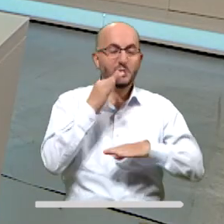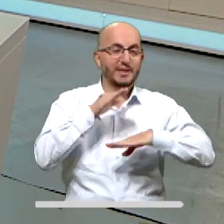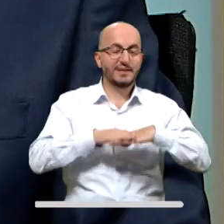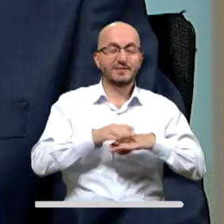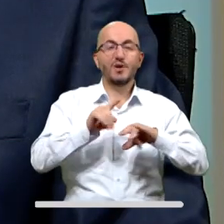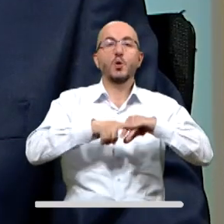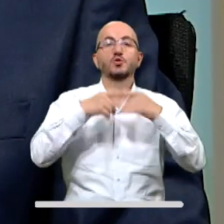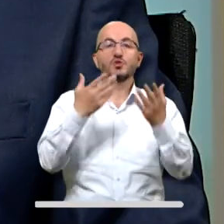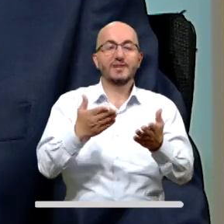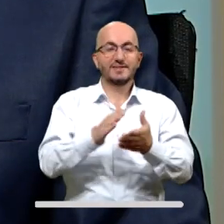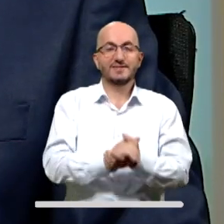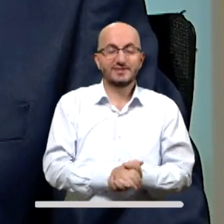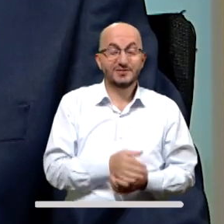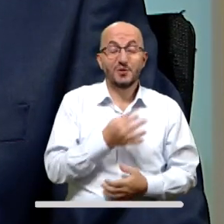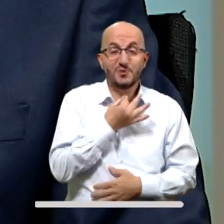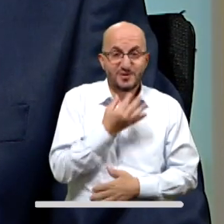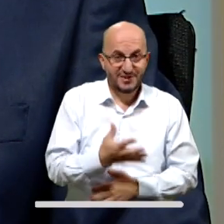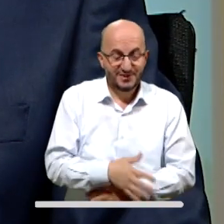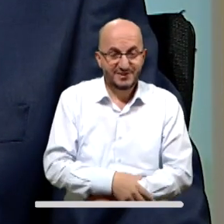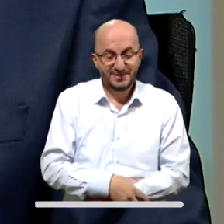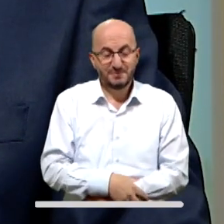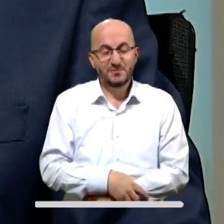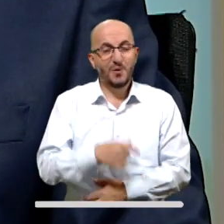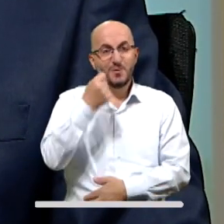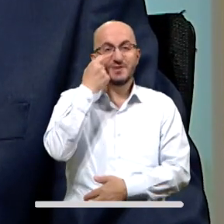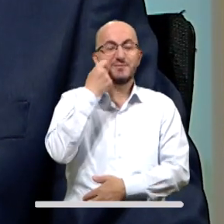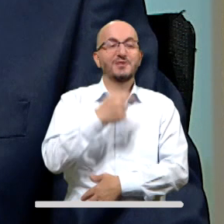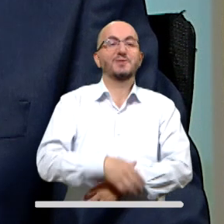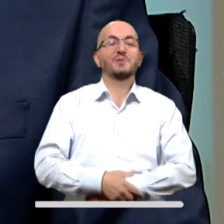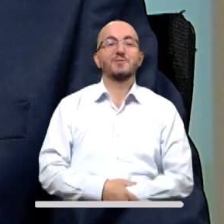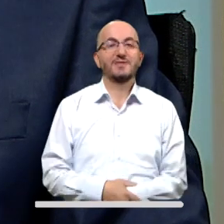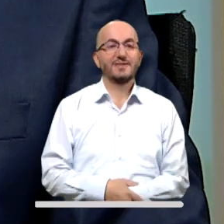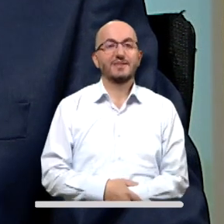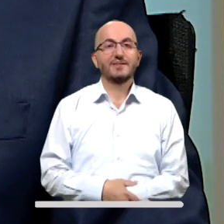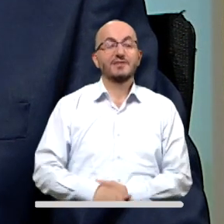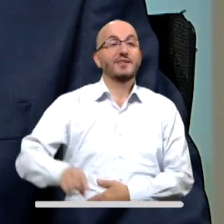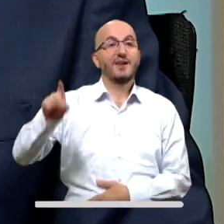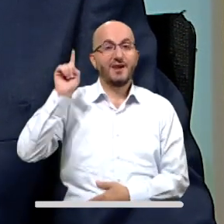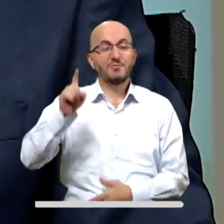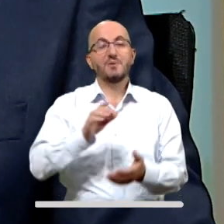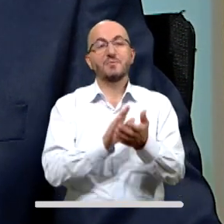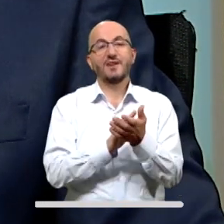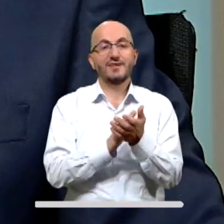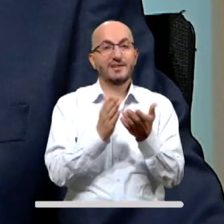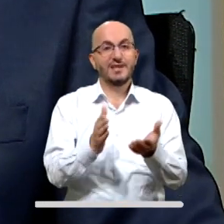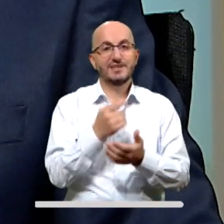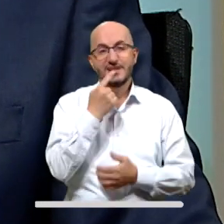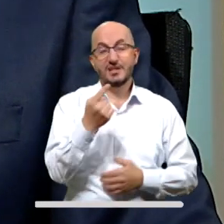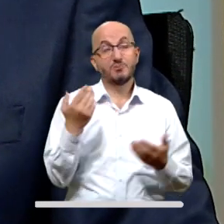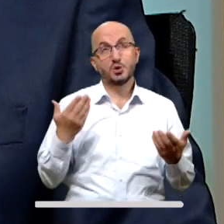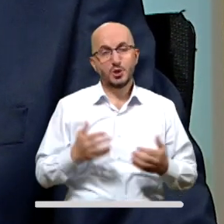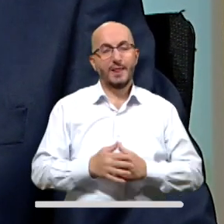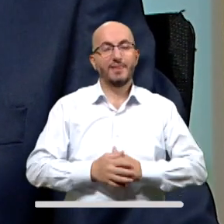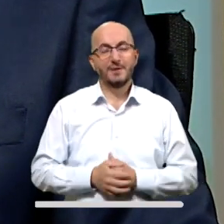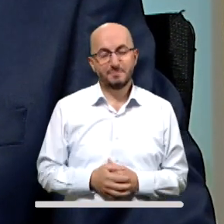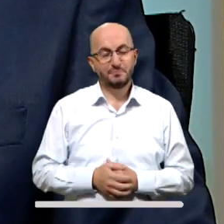geldiniz, sefalar getirdiniz. Çok teşekkür ederim, hoş bulduk. Özlemiştik hocam sizi. Cenab-ı Hak bereketli eylesin diyelim inşallah.